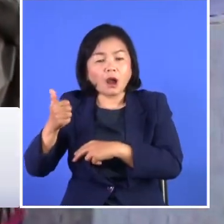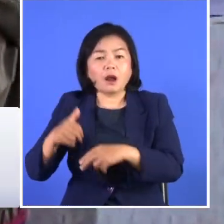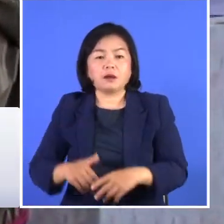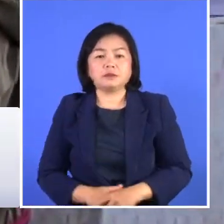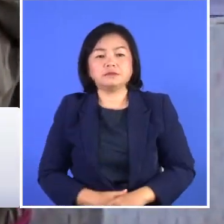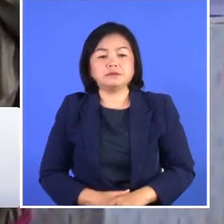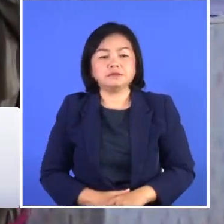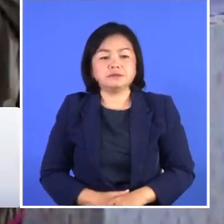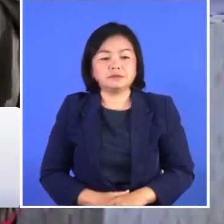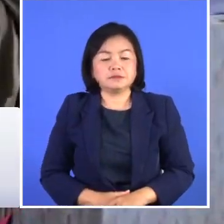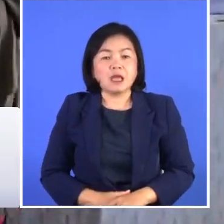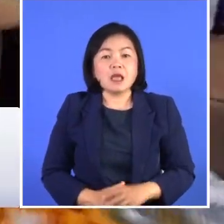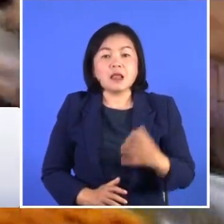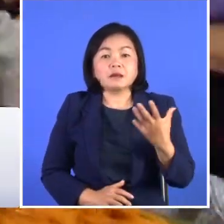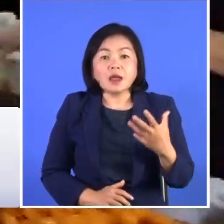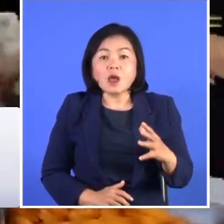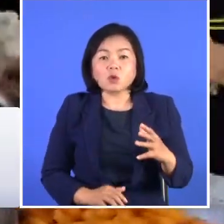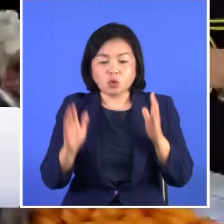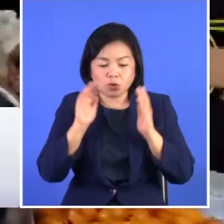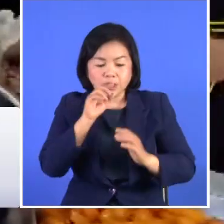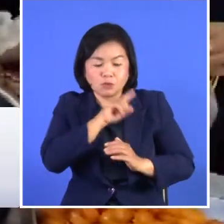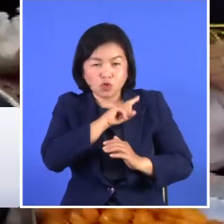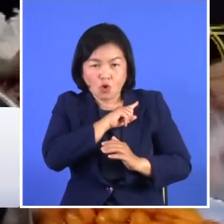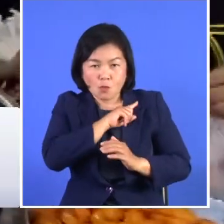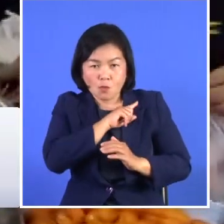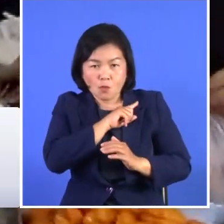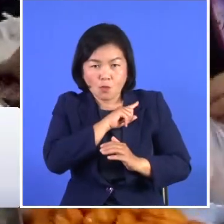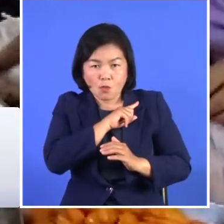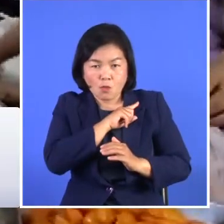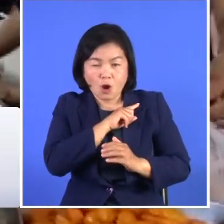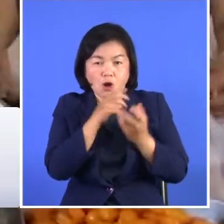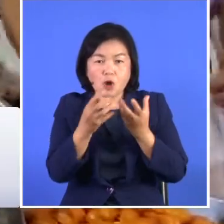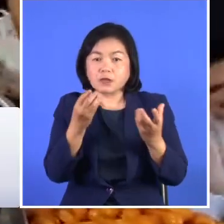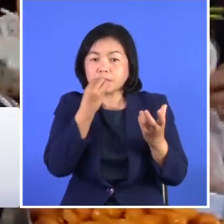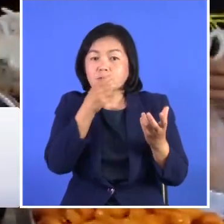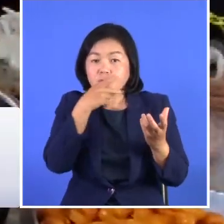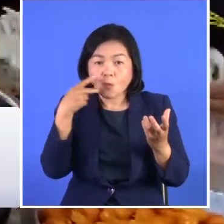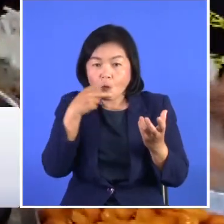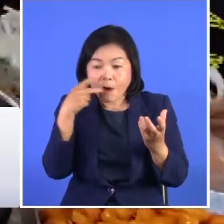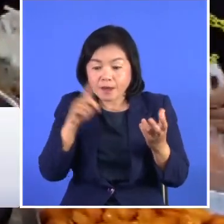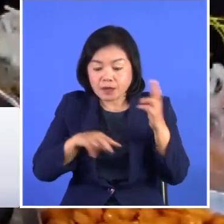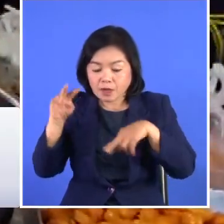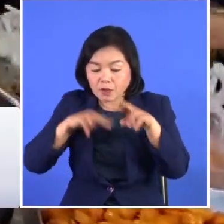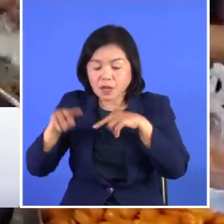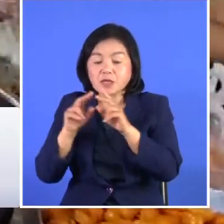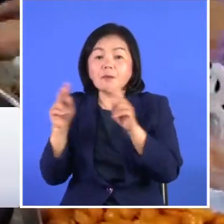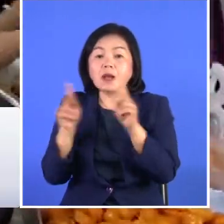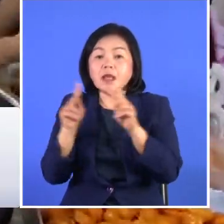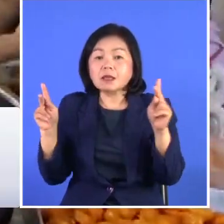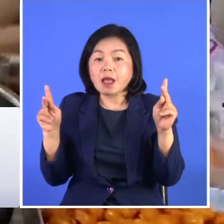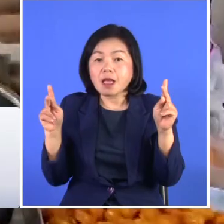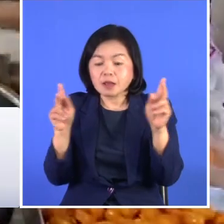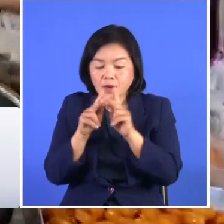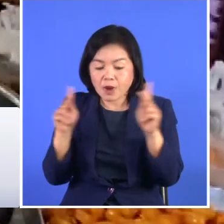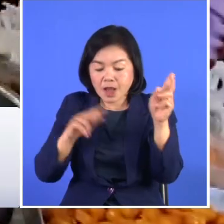นี่นะครับส่วนหน่วยงานที่ดูแลเรื่องของราคาน้ำตาลอยู่เนี่ยก็คือทางสอนนะในบ้านเราคณะสำนักงานคณะกร